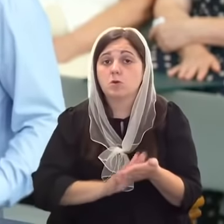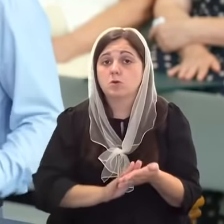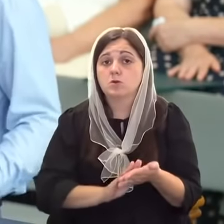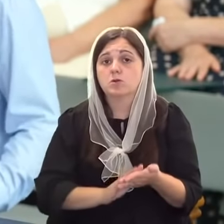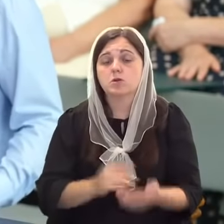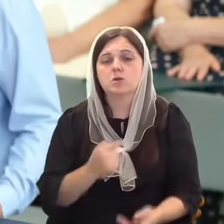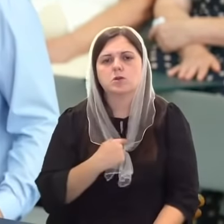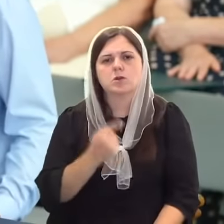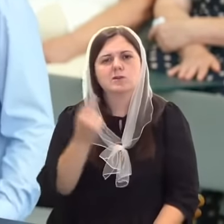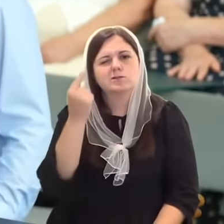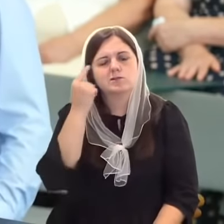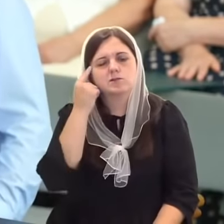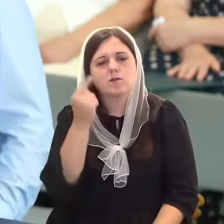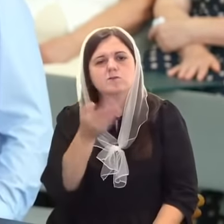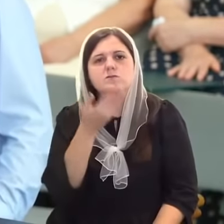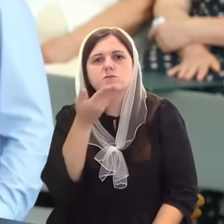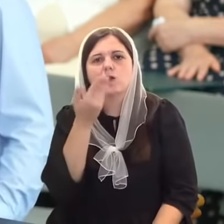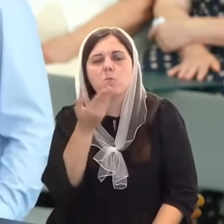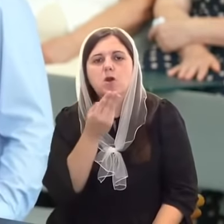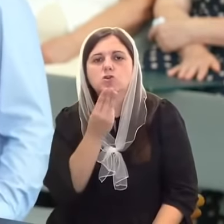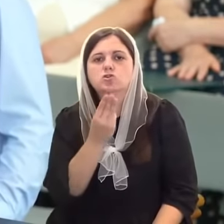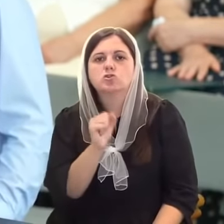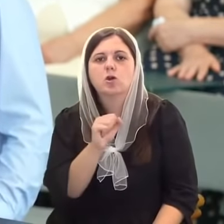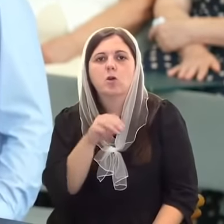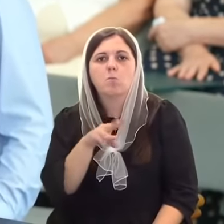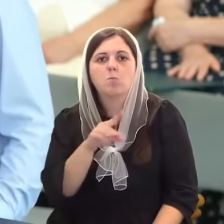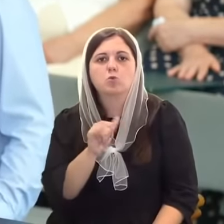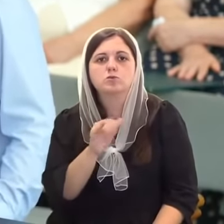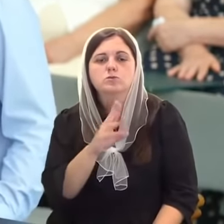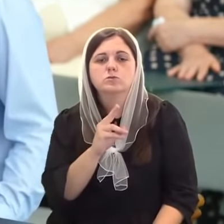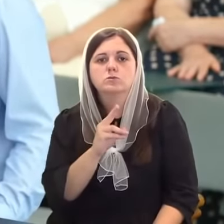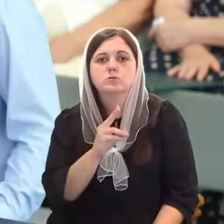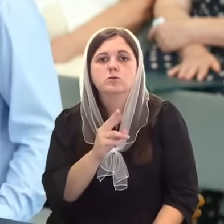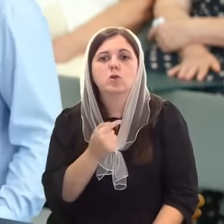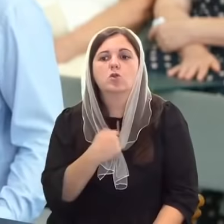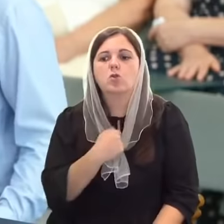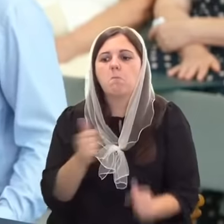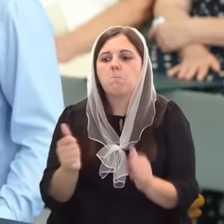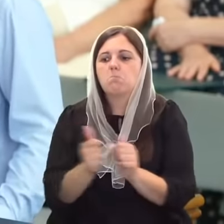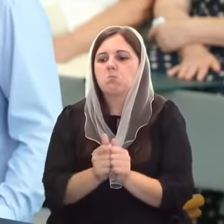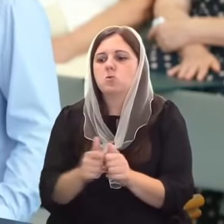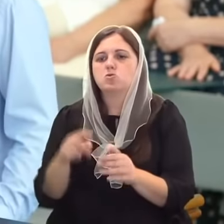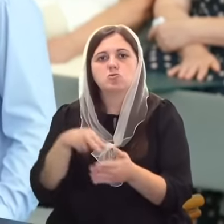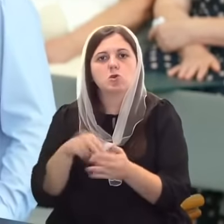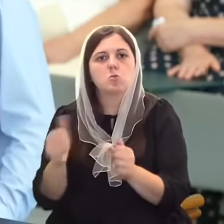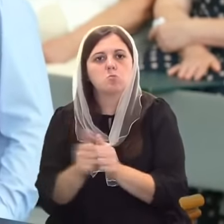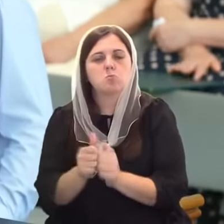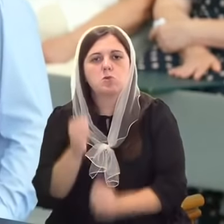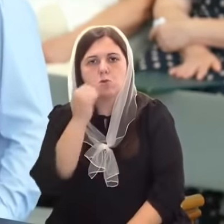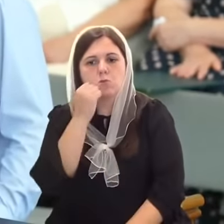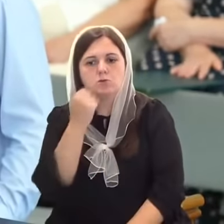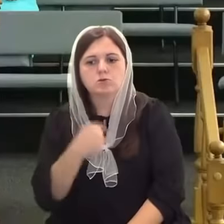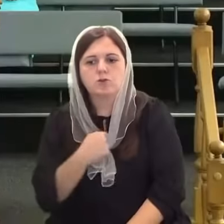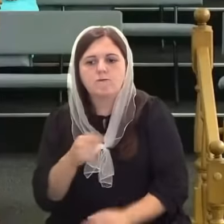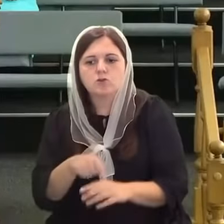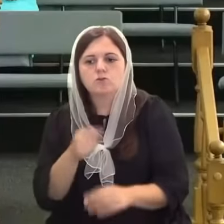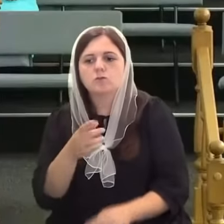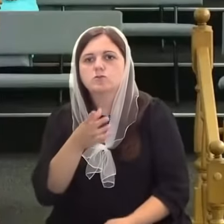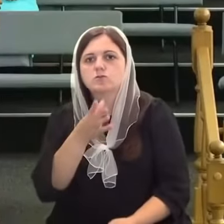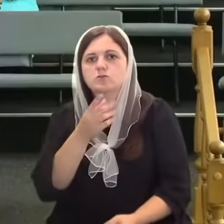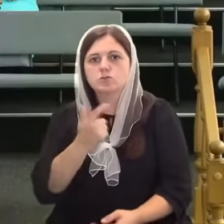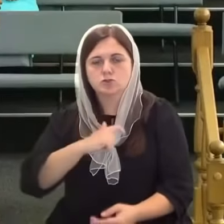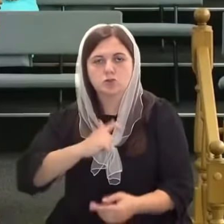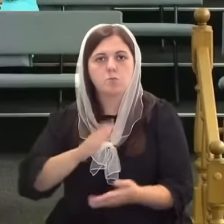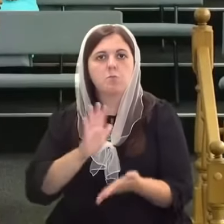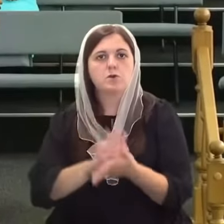еще слышал запах этого шампуня на себе. Но находясь возле нее, я чувствую себя грязным. И я помню,